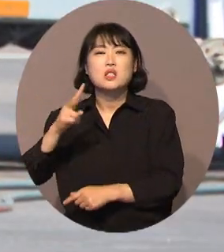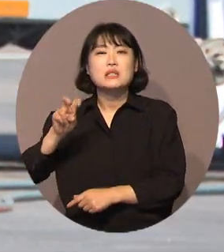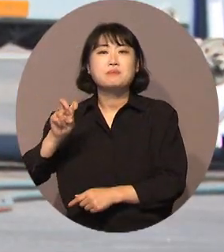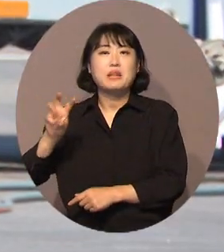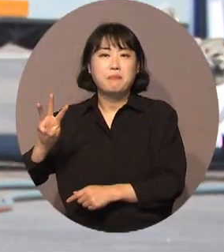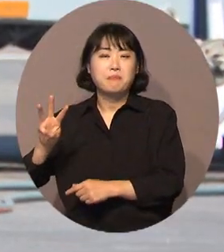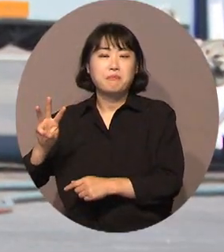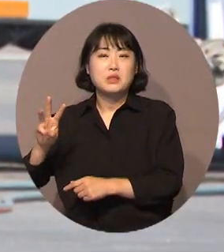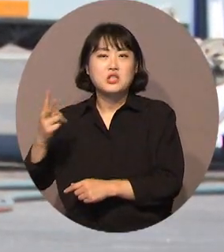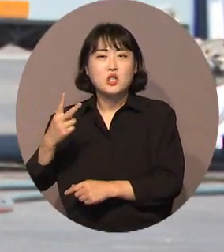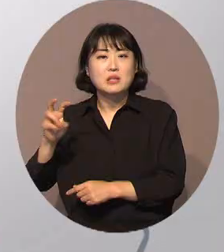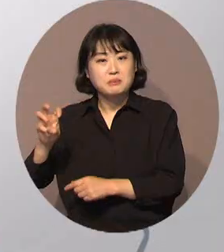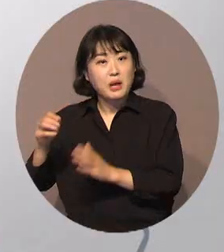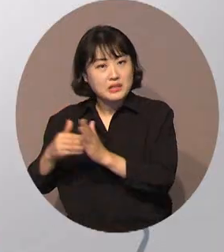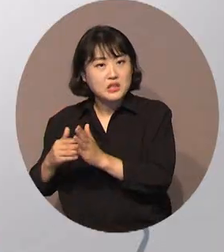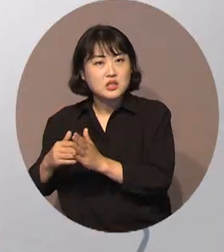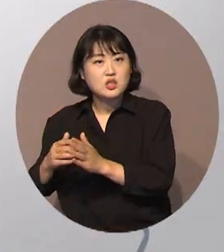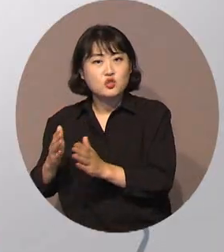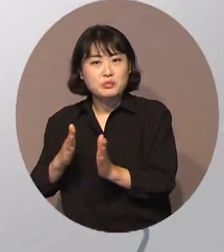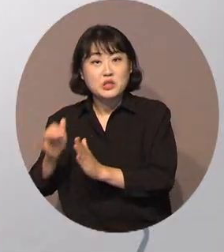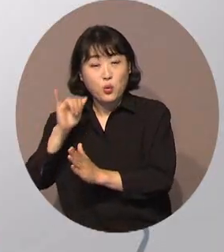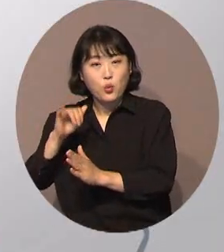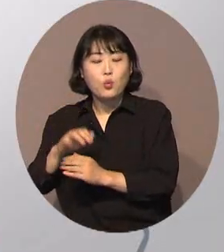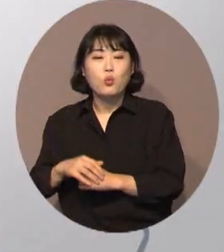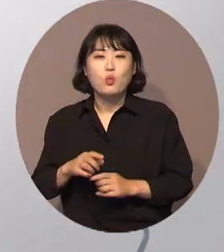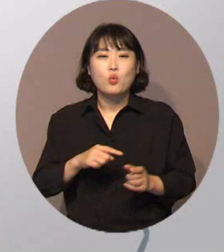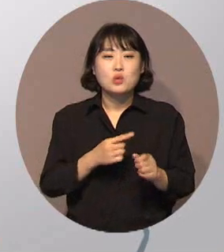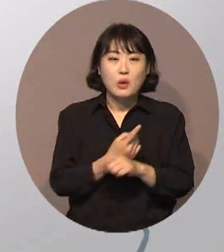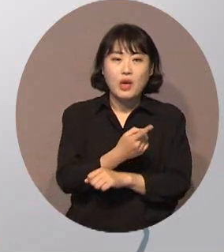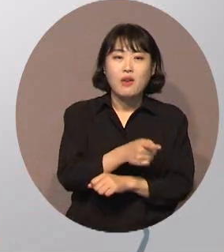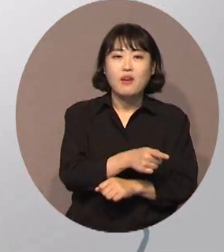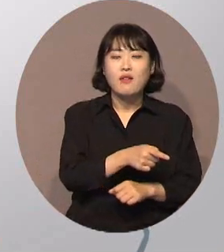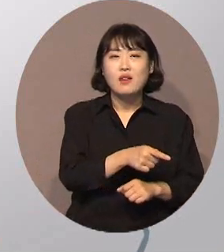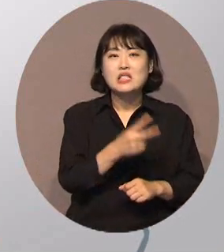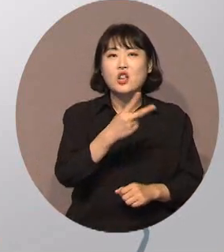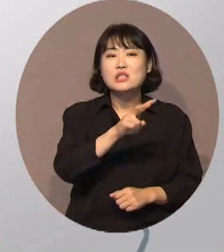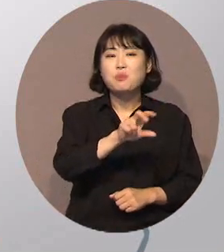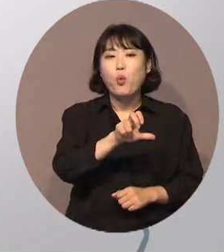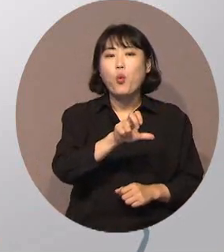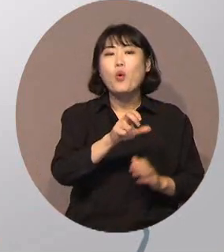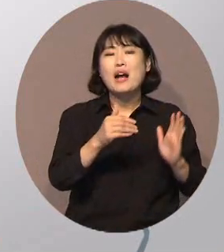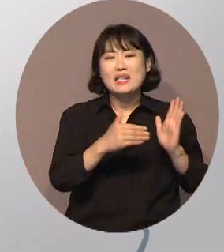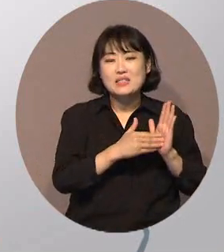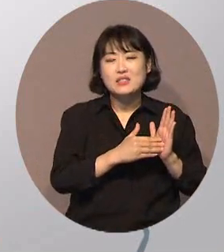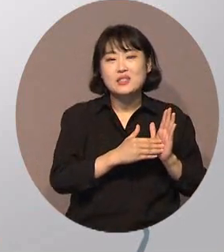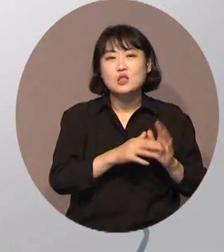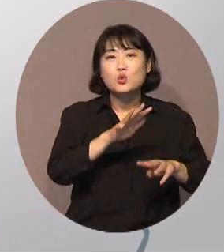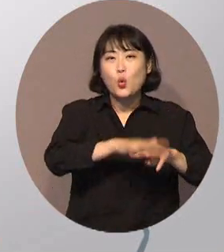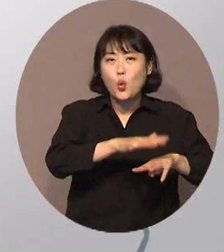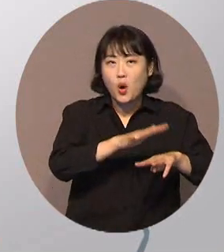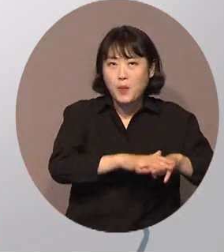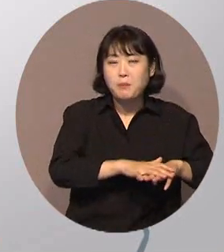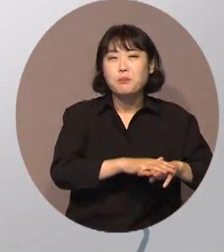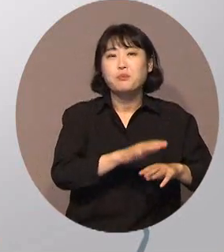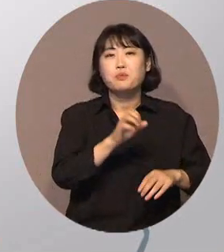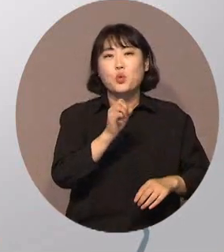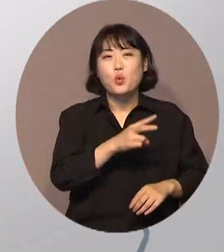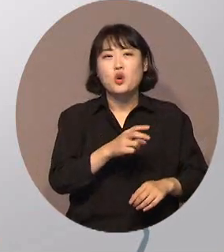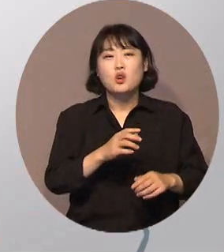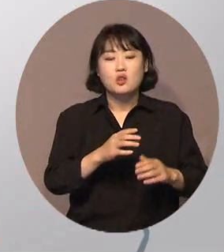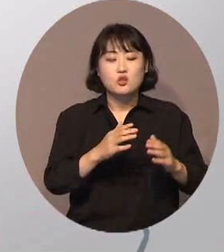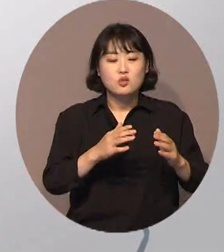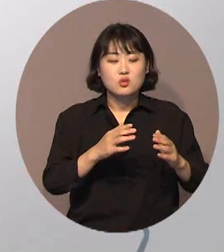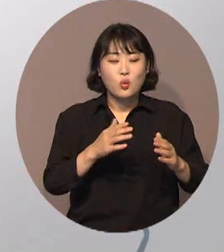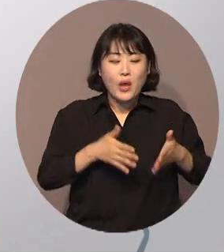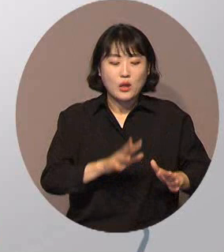조성되고 맞은편 서산 바이오웰빙연구특구에는 오는 2025년까지 농업 첨단 바이오 단지와